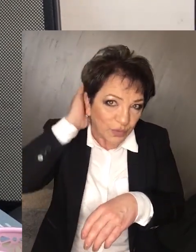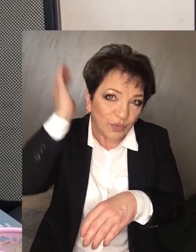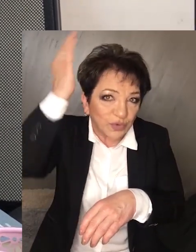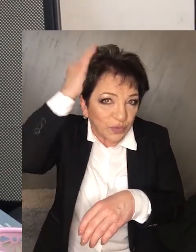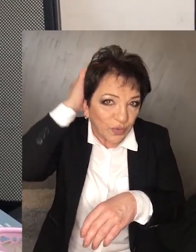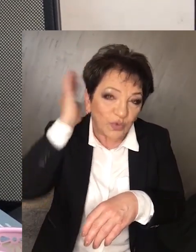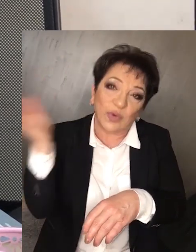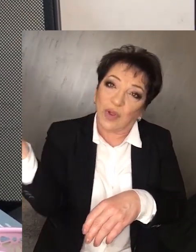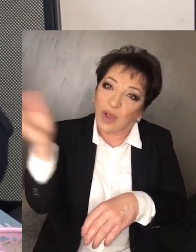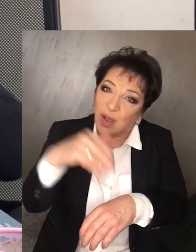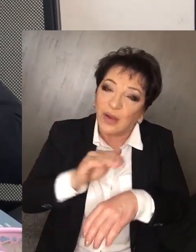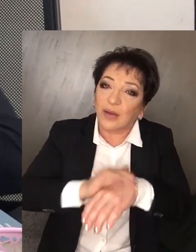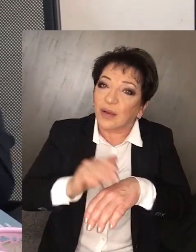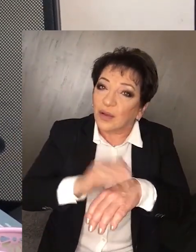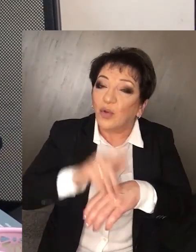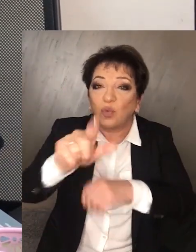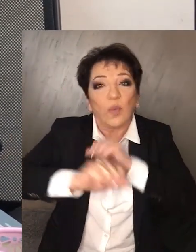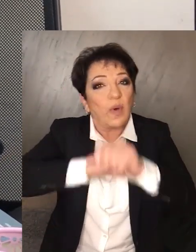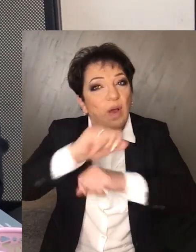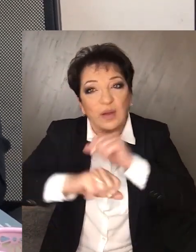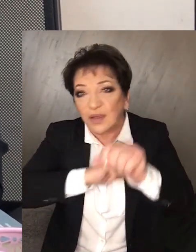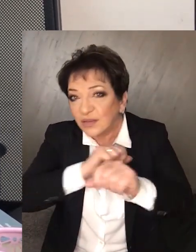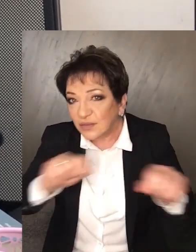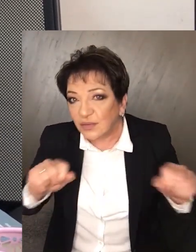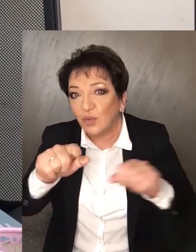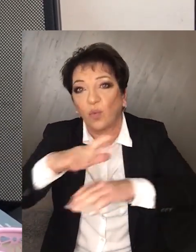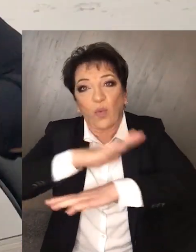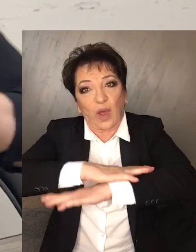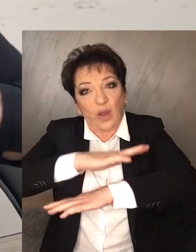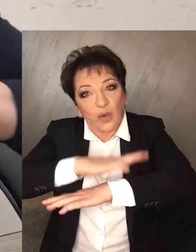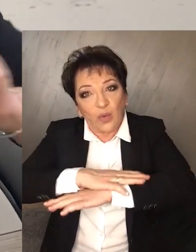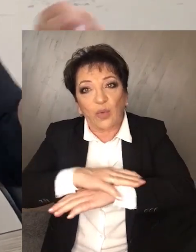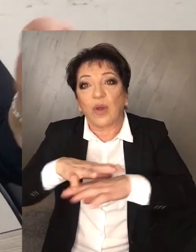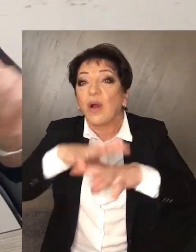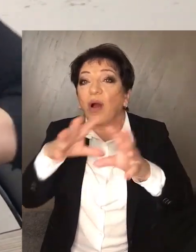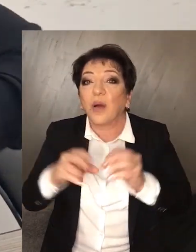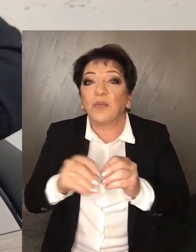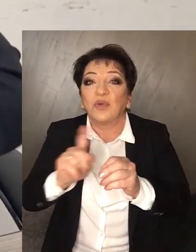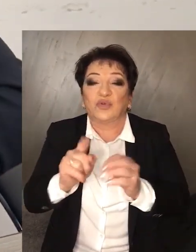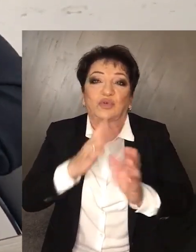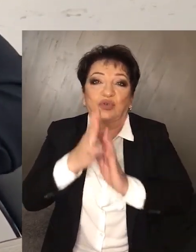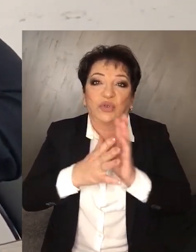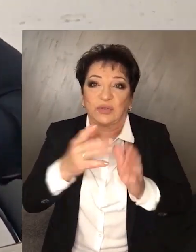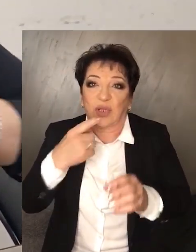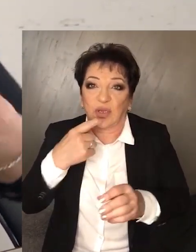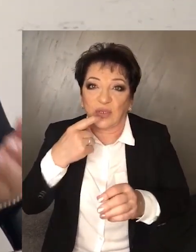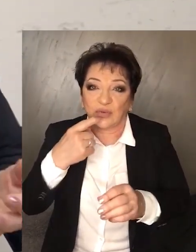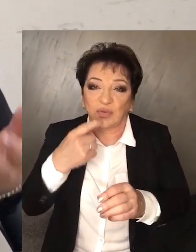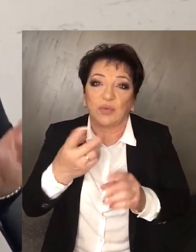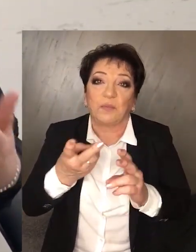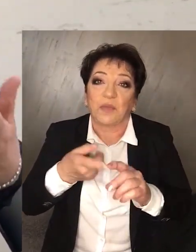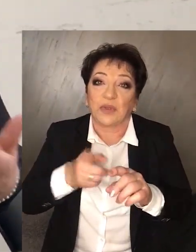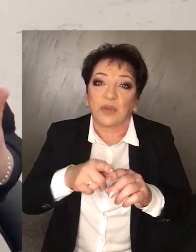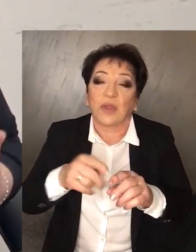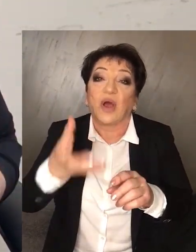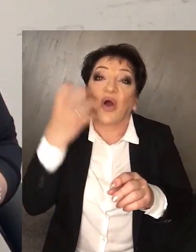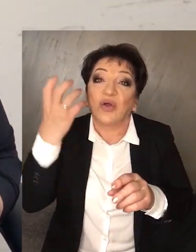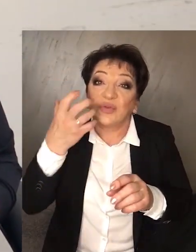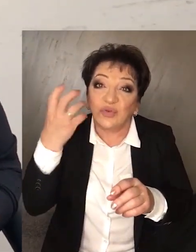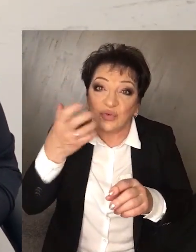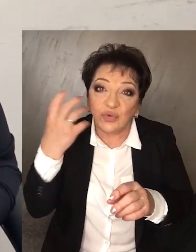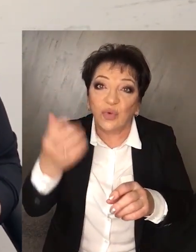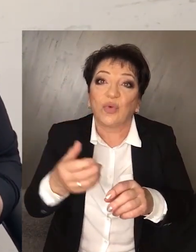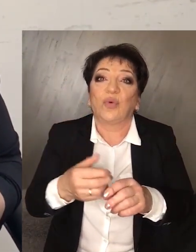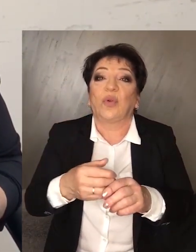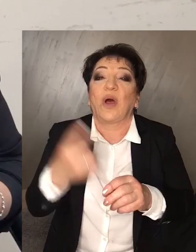աղջիկ, բարի աղջիկ, արի հագի, արի կեր, անկարգություն չի կարելի, պետք է խելոք մնաս։ Այսինքն այս ամեն ինչը ես